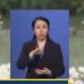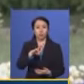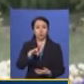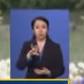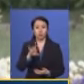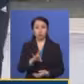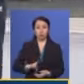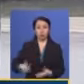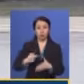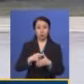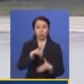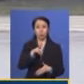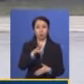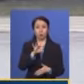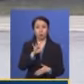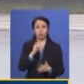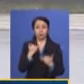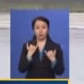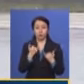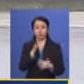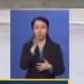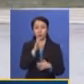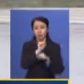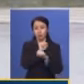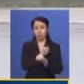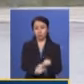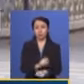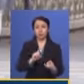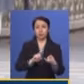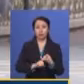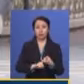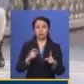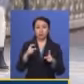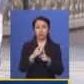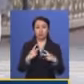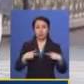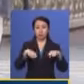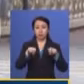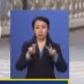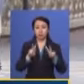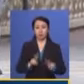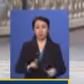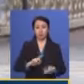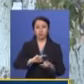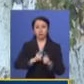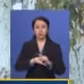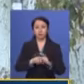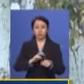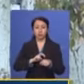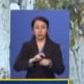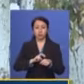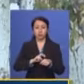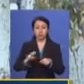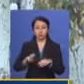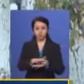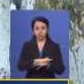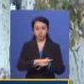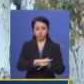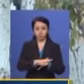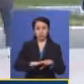району имени Сабита Муканова сейчас временно приостановлена. И связано это, по словам специалистов, с переносом переписи населения